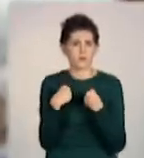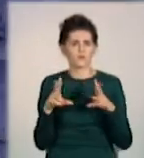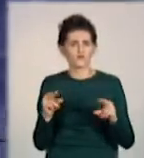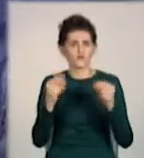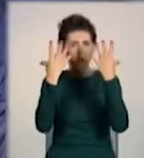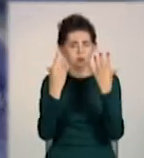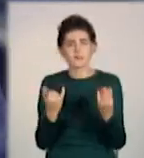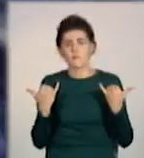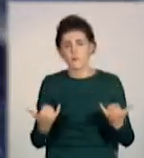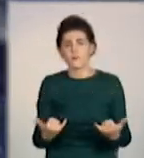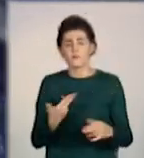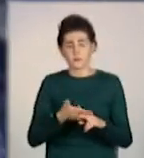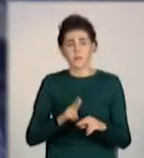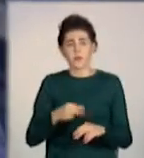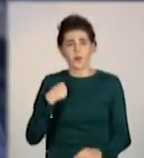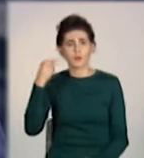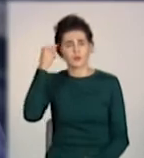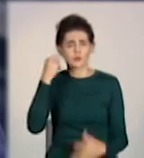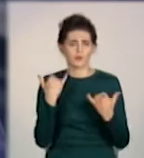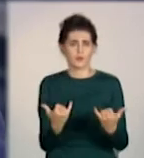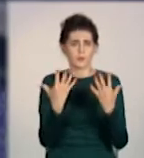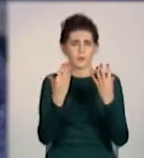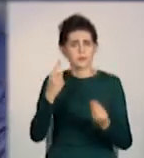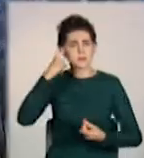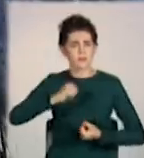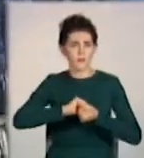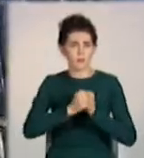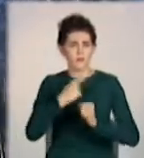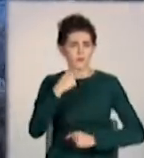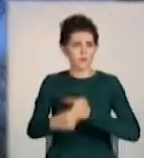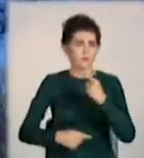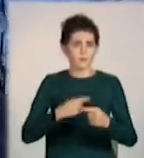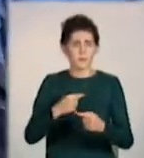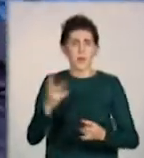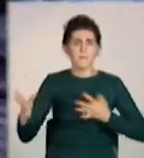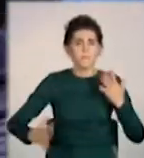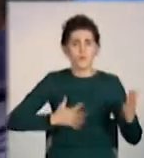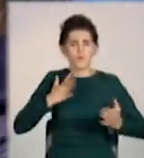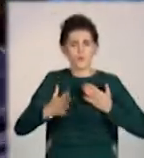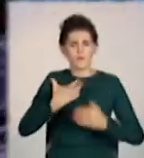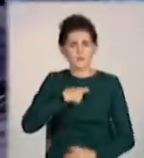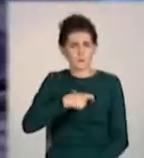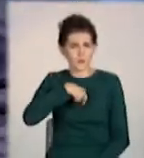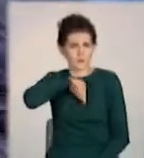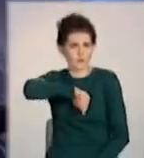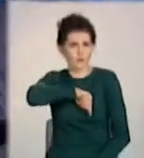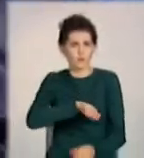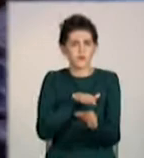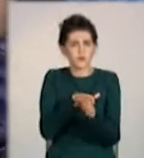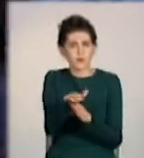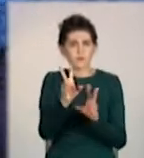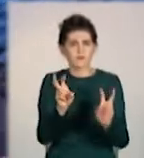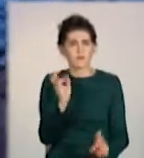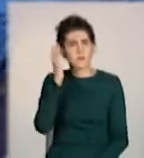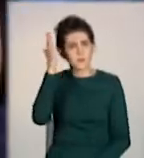сьогоднішній. Я думаю, що йому цей день запам'ятається навсегда. Емоції переповнюють і маму хлопчика, адже її